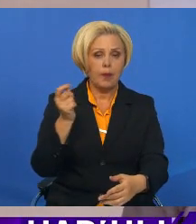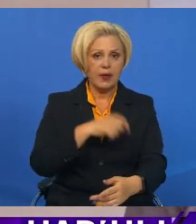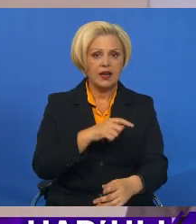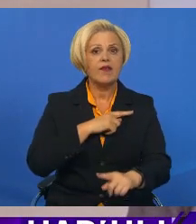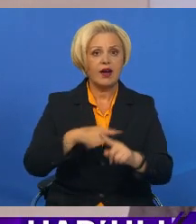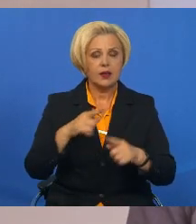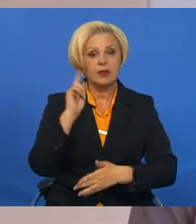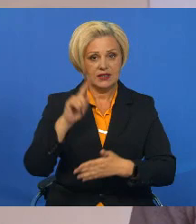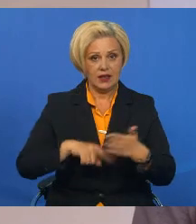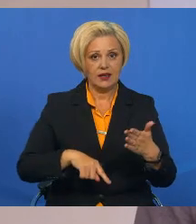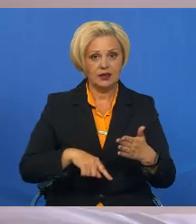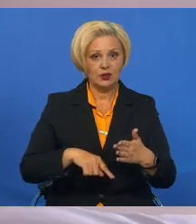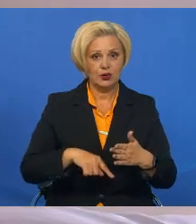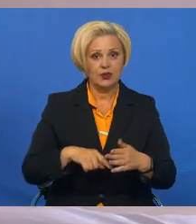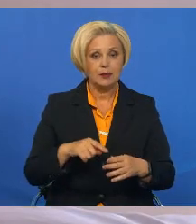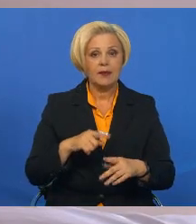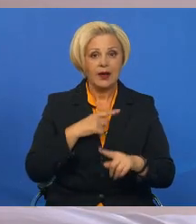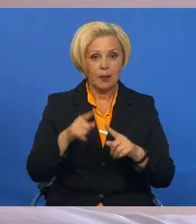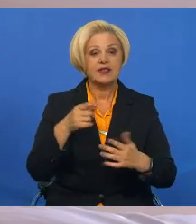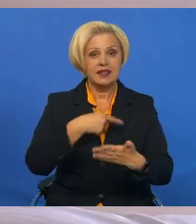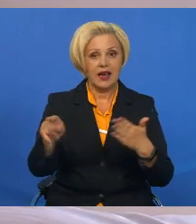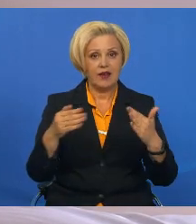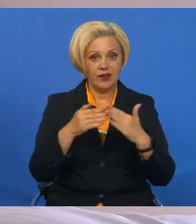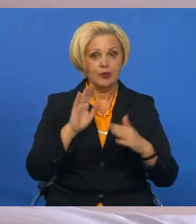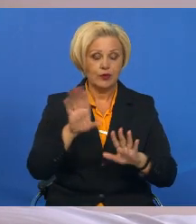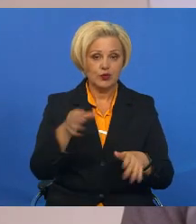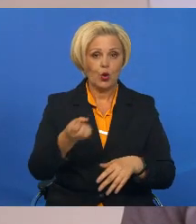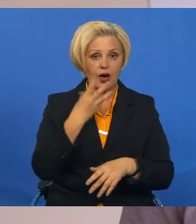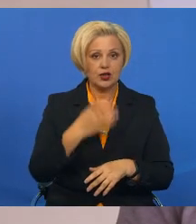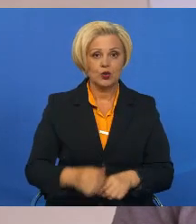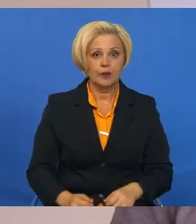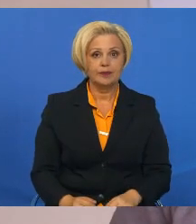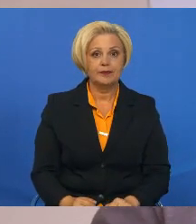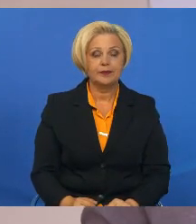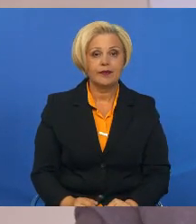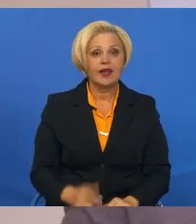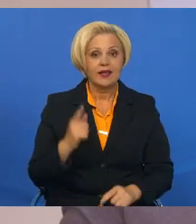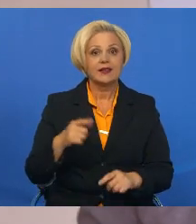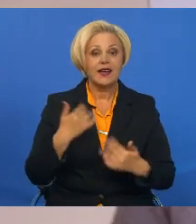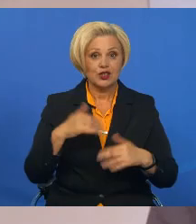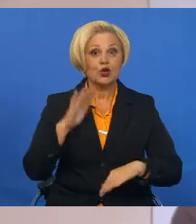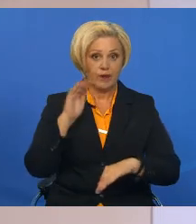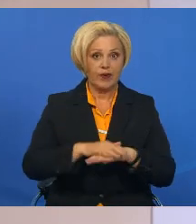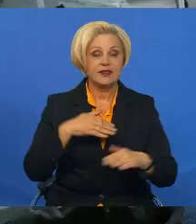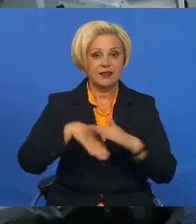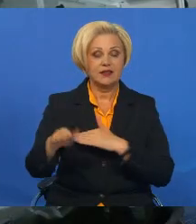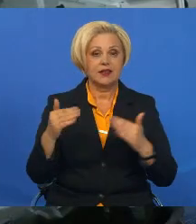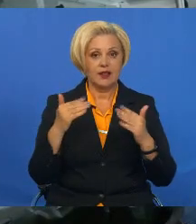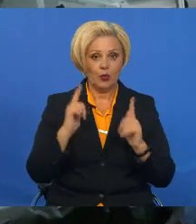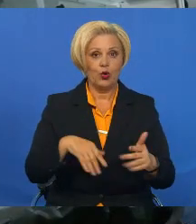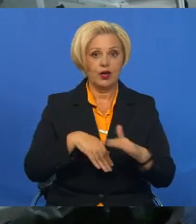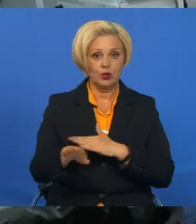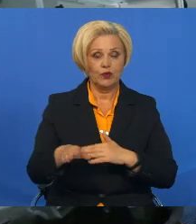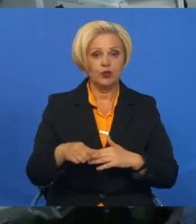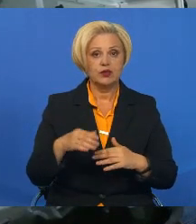надежнее. Как бы быстрее выпишут. Все хорошо. Уже даже практически готова домой пойти. Штогод